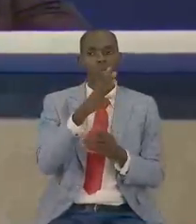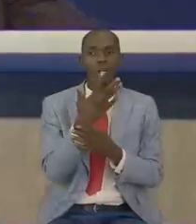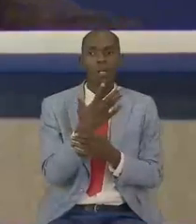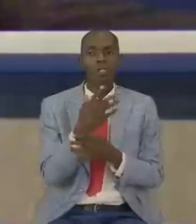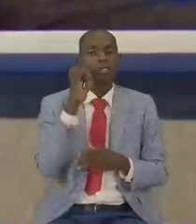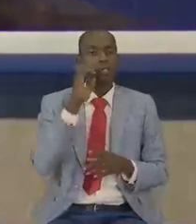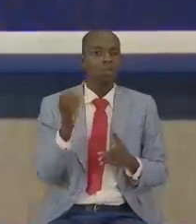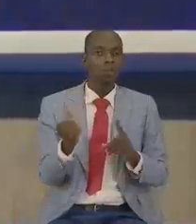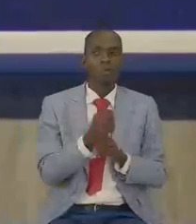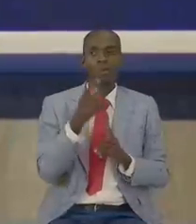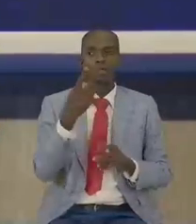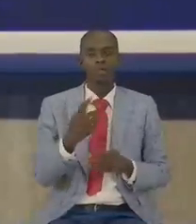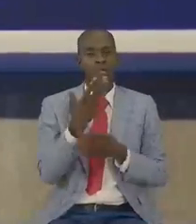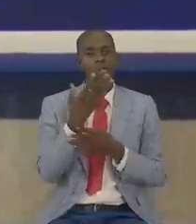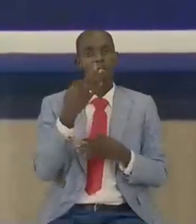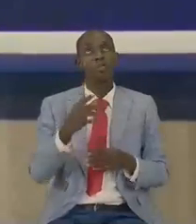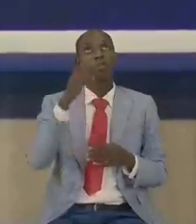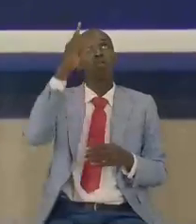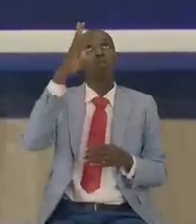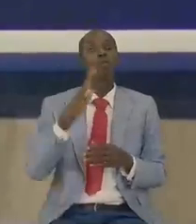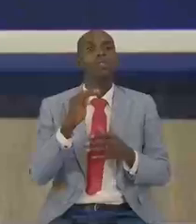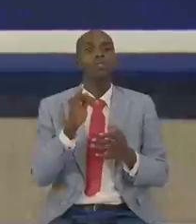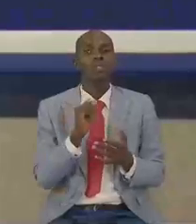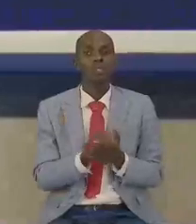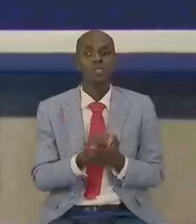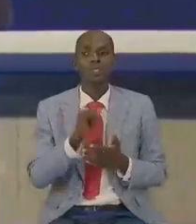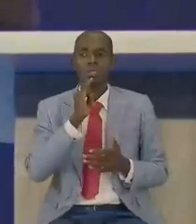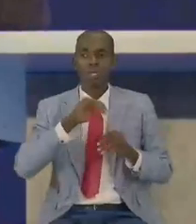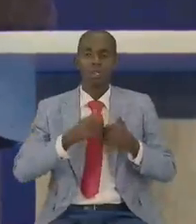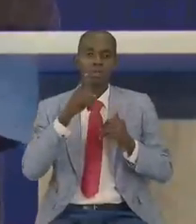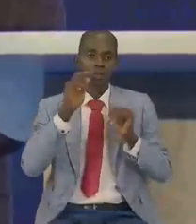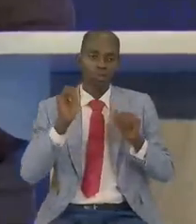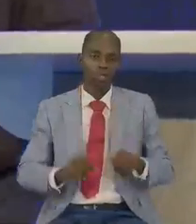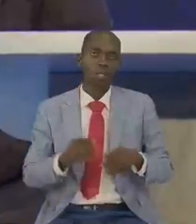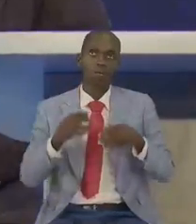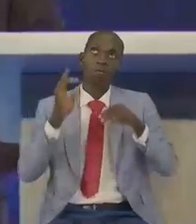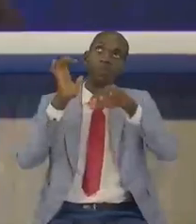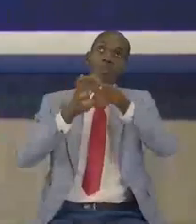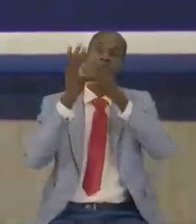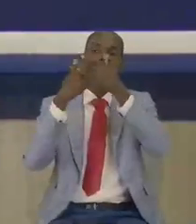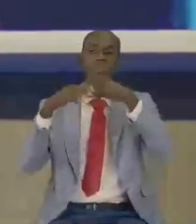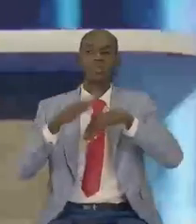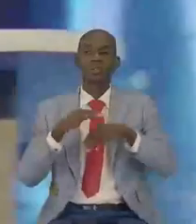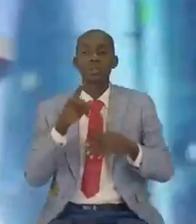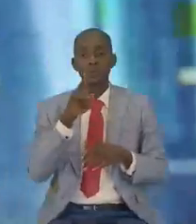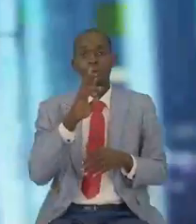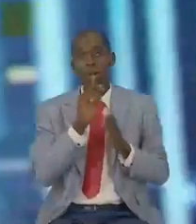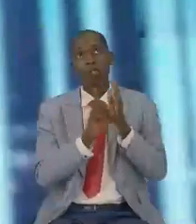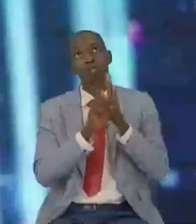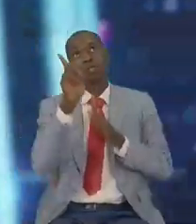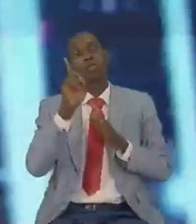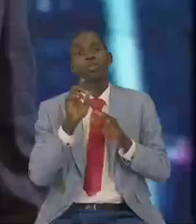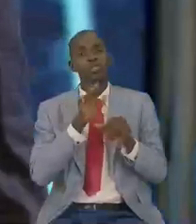main de Dieu. Et ça, c'est comme ça et tu atteindras le ciel. C'est de cette manière que tu deviens assez élancé